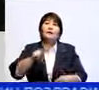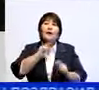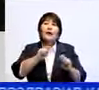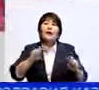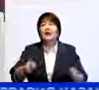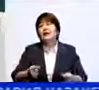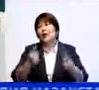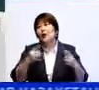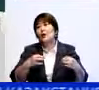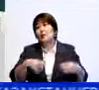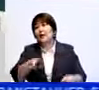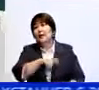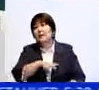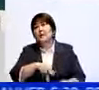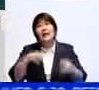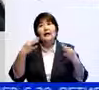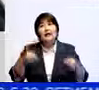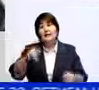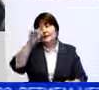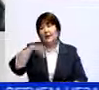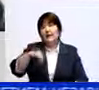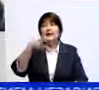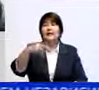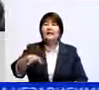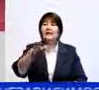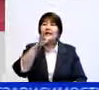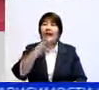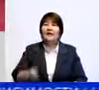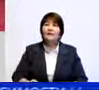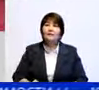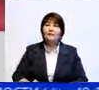вручены юбилейные медали независимости Казахстана 30 лет.